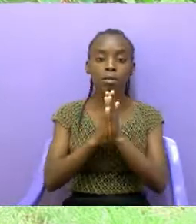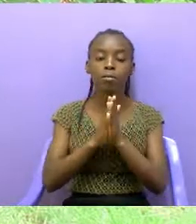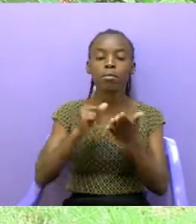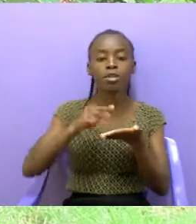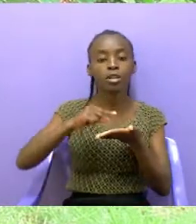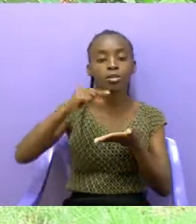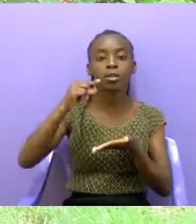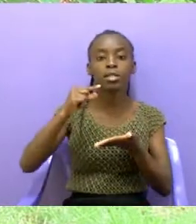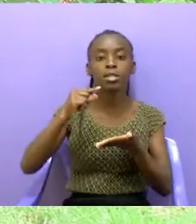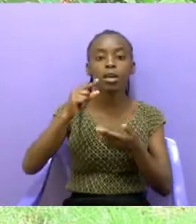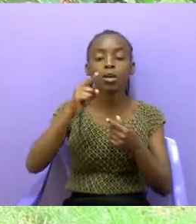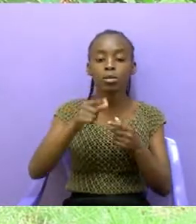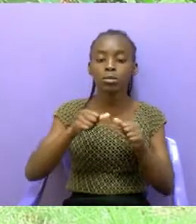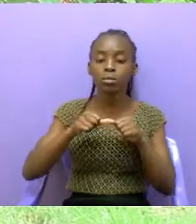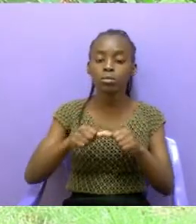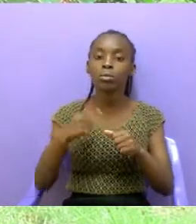utatulia mahali huko.